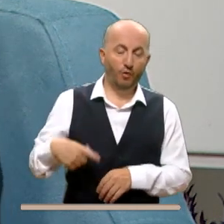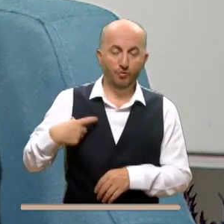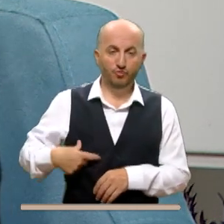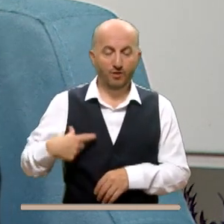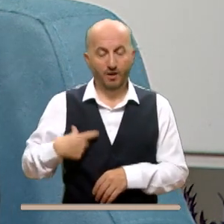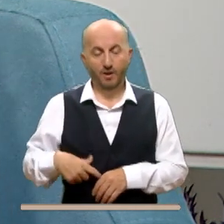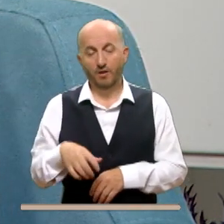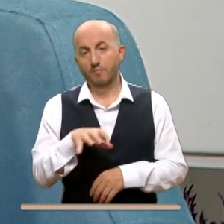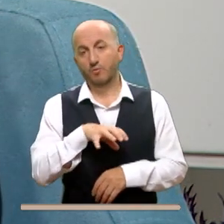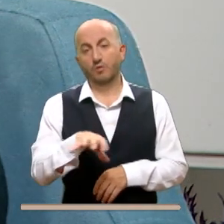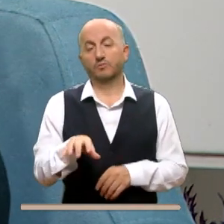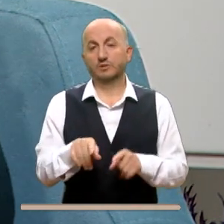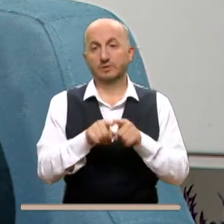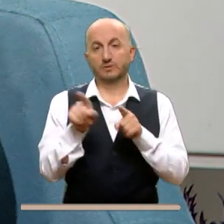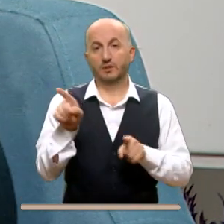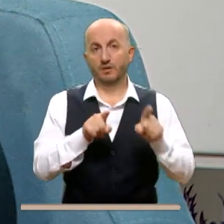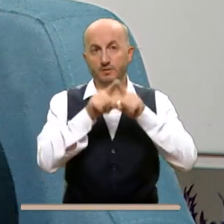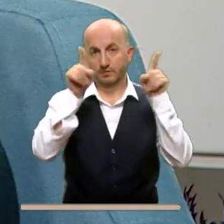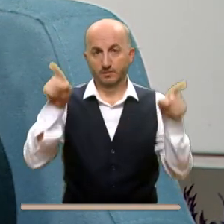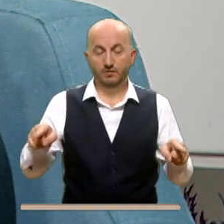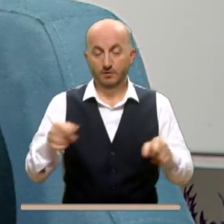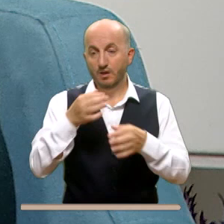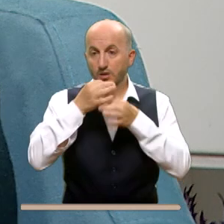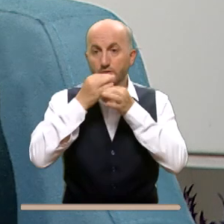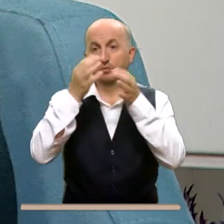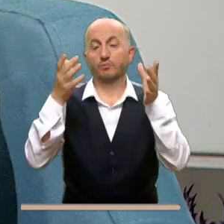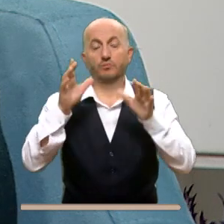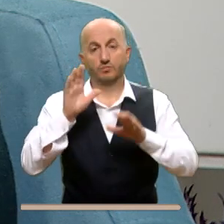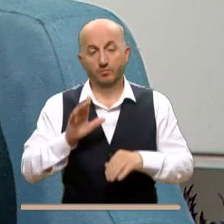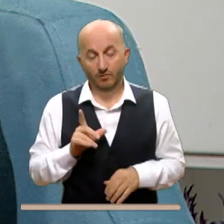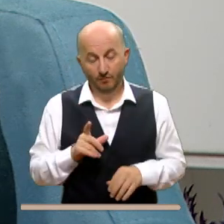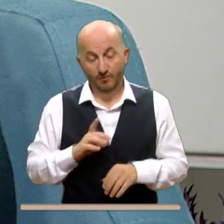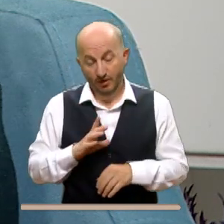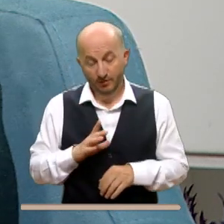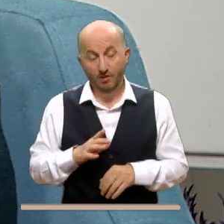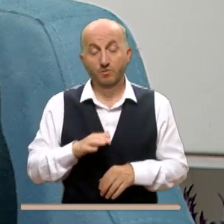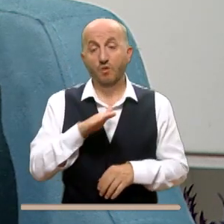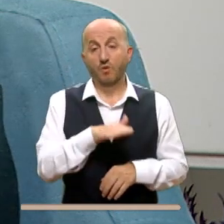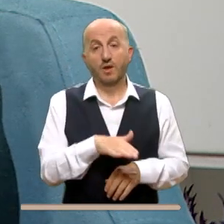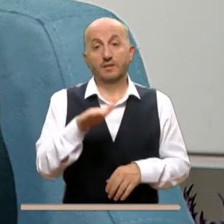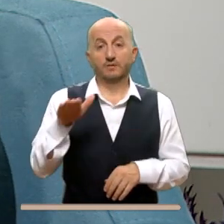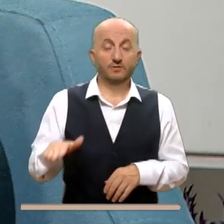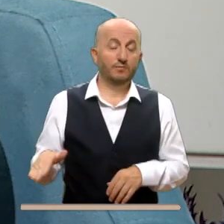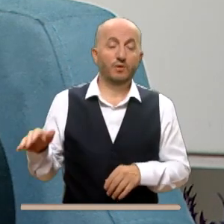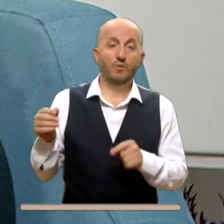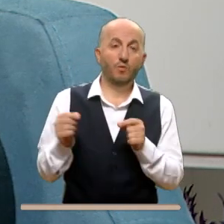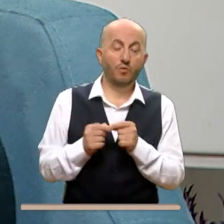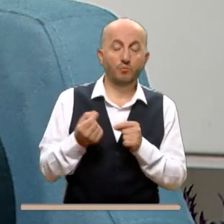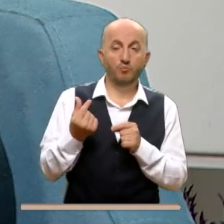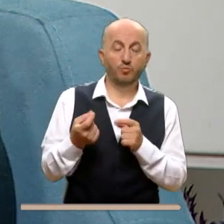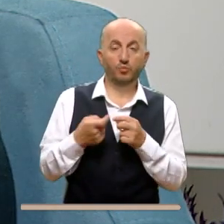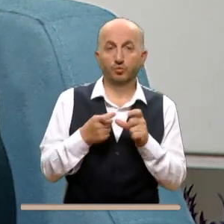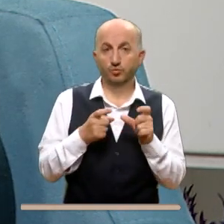koşullar bölümümüzde, web sayfamızda ilan edilmiş durumda. Orada öğrencilerimiz burslu kontenjan